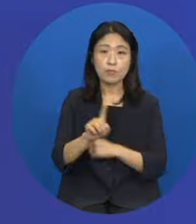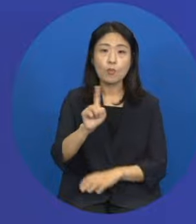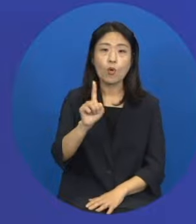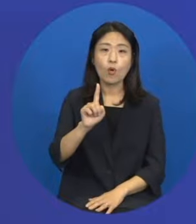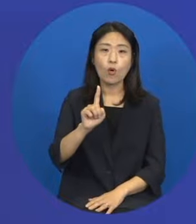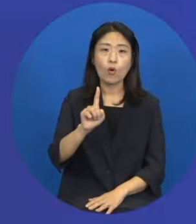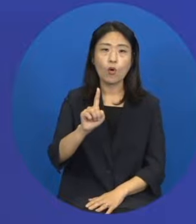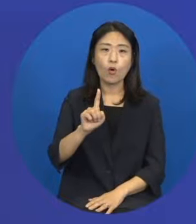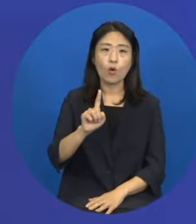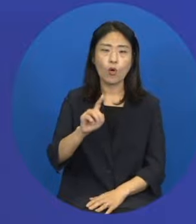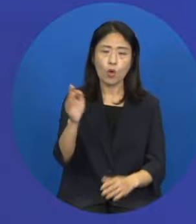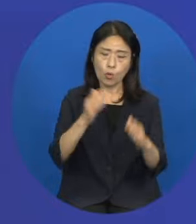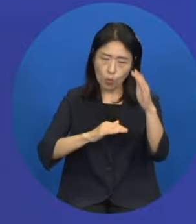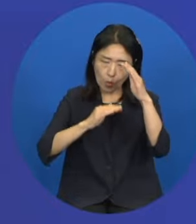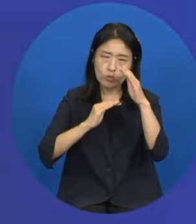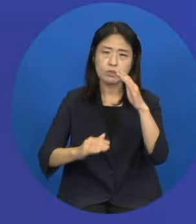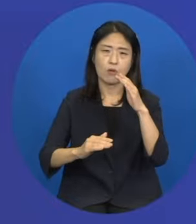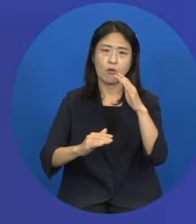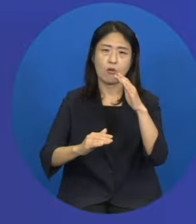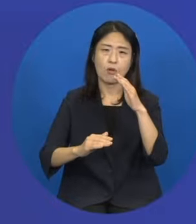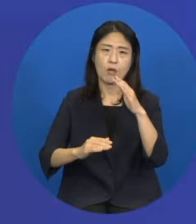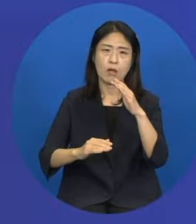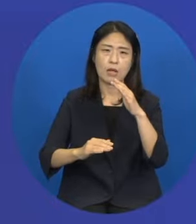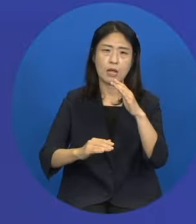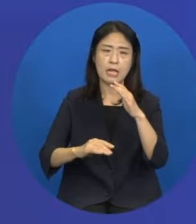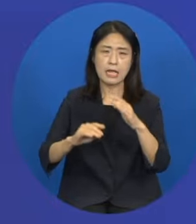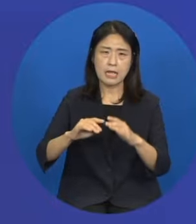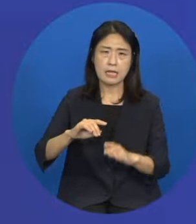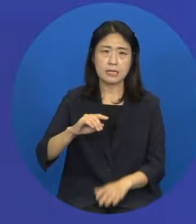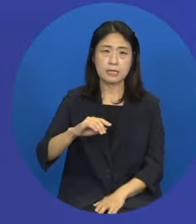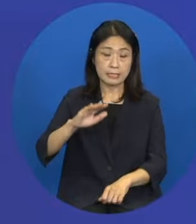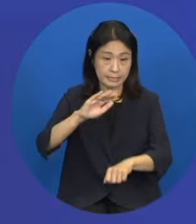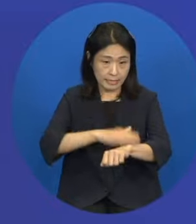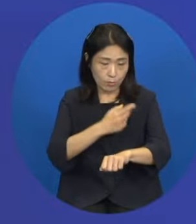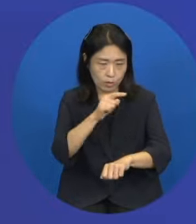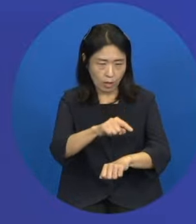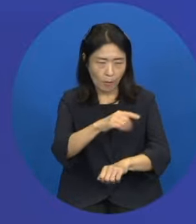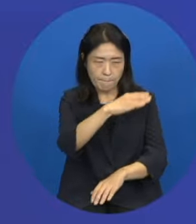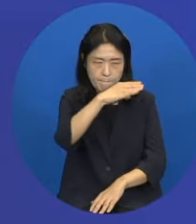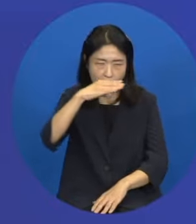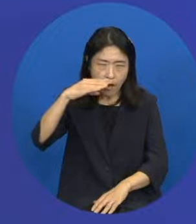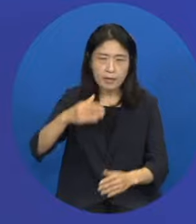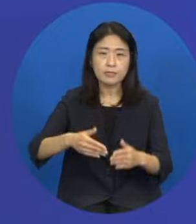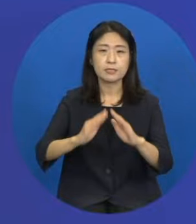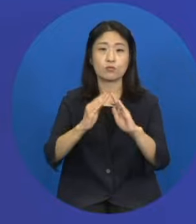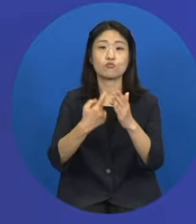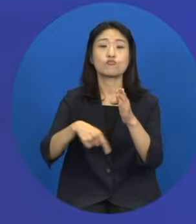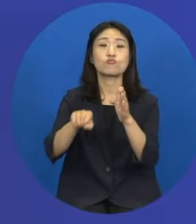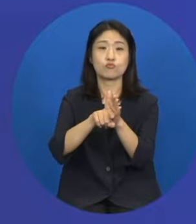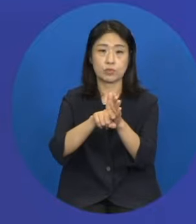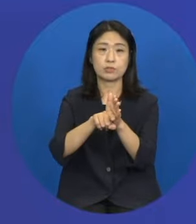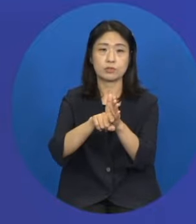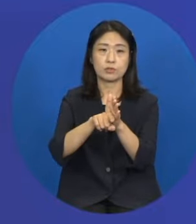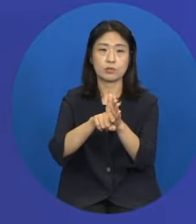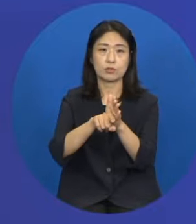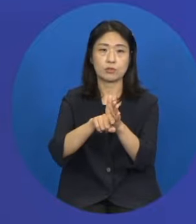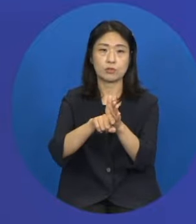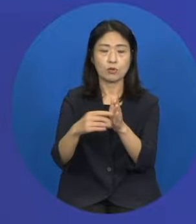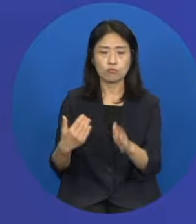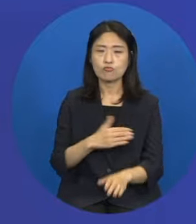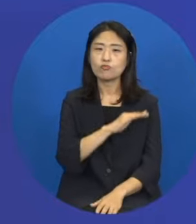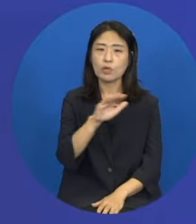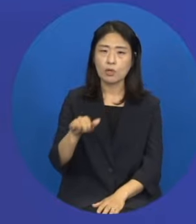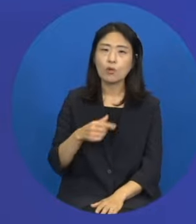있겠습니다. 잘못된 것을 바로잡기 위해 행하는 것을 하나님은 우리에게 원하신다는